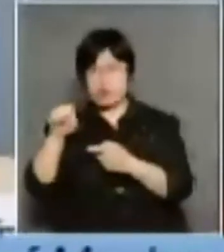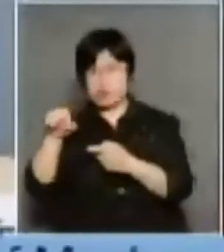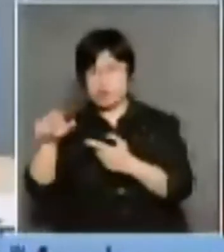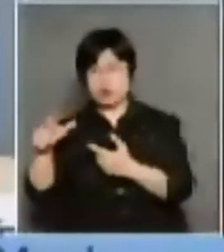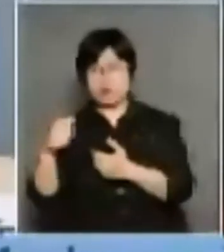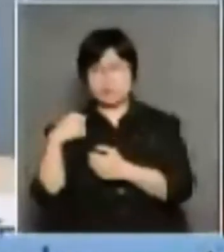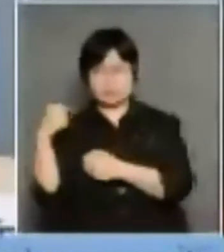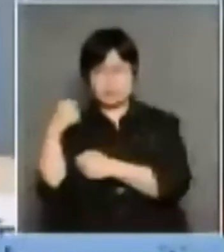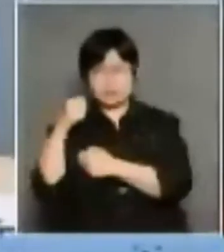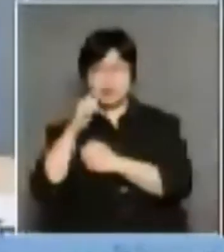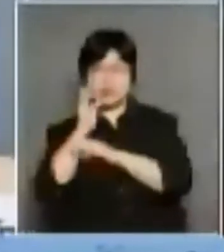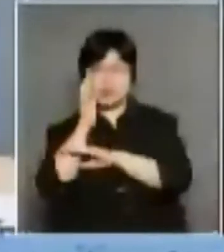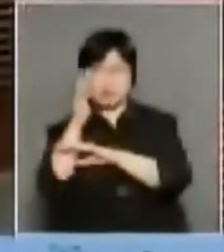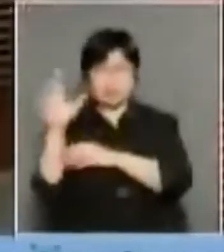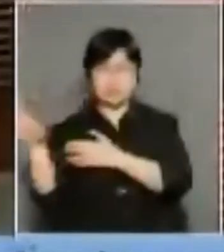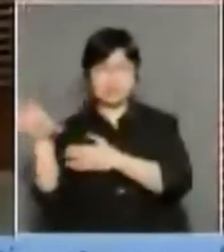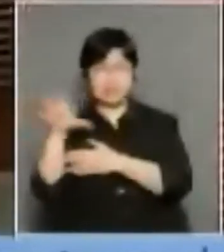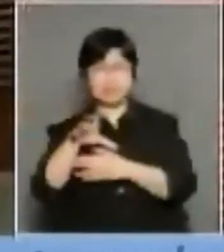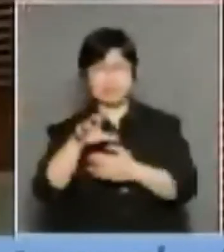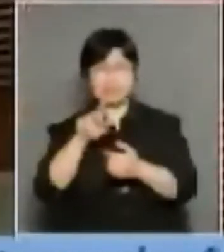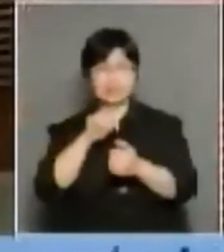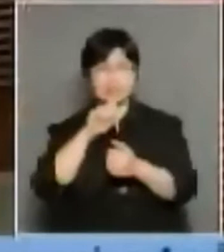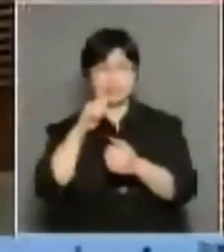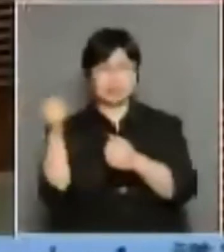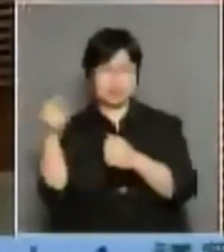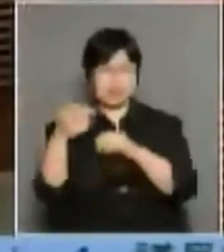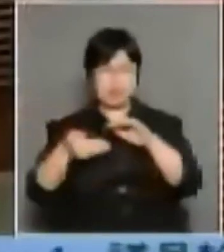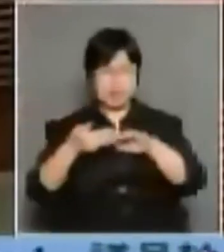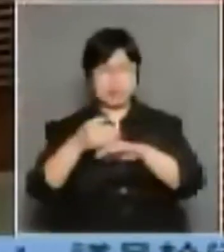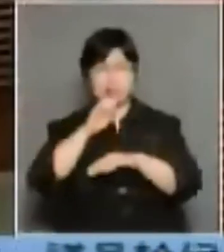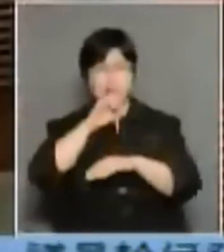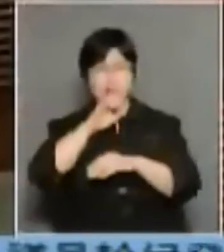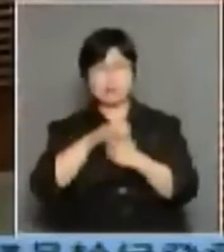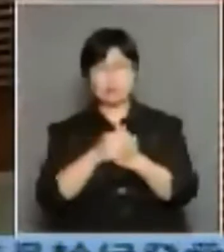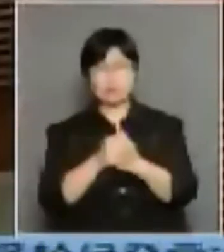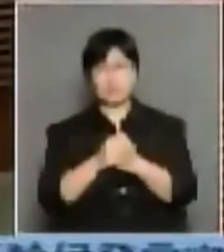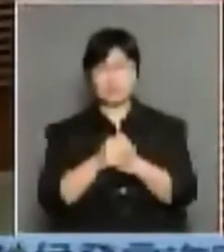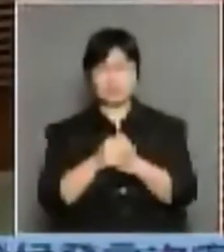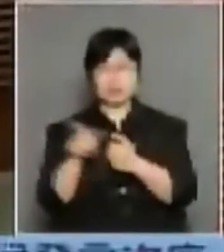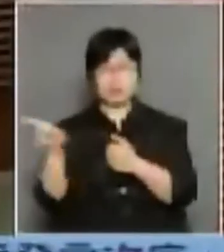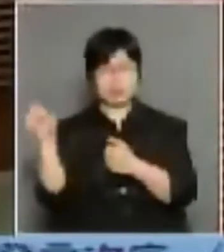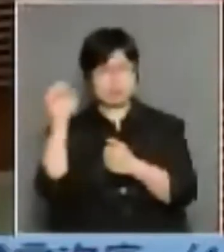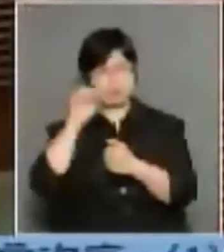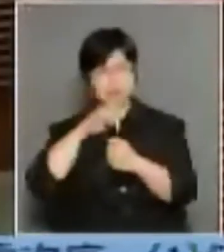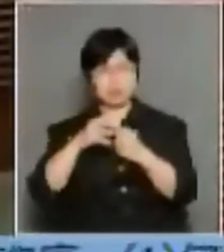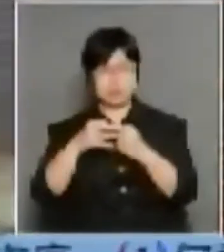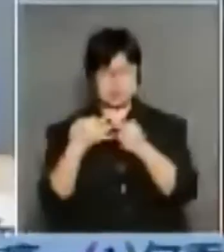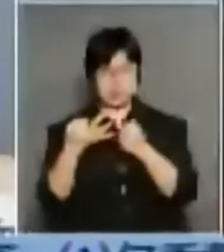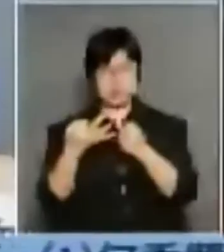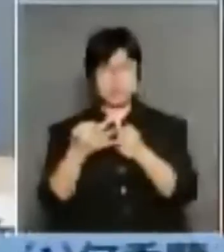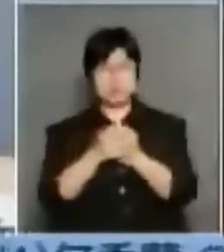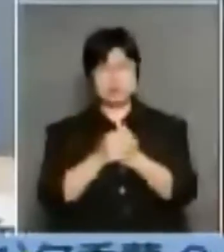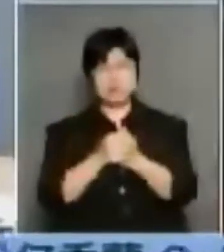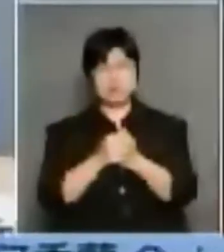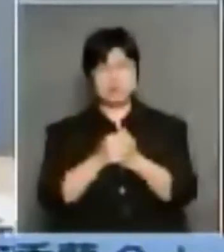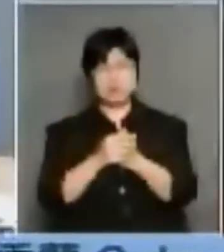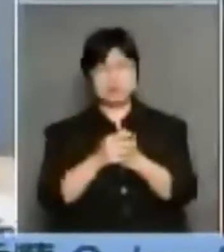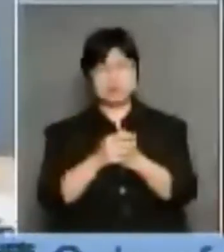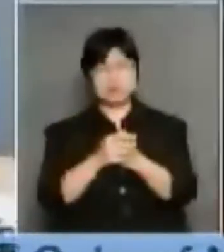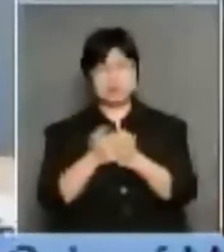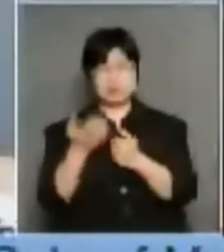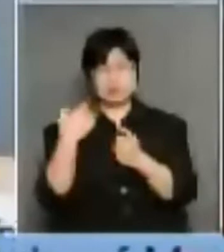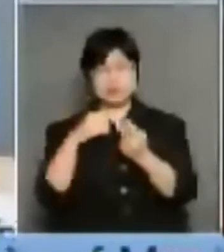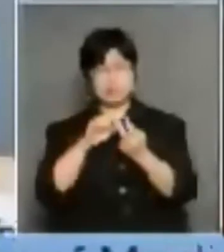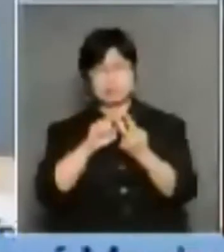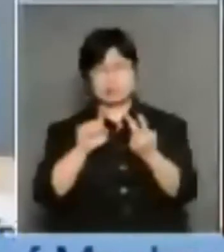言，唉，我一會再引述。他就這樣說，第三方面他就王國興當時2012